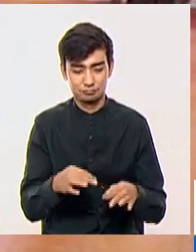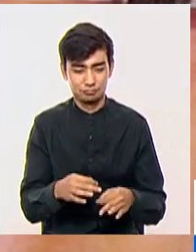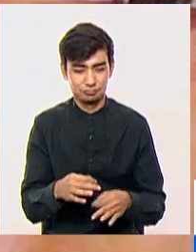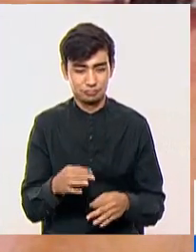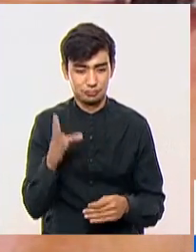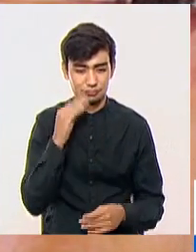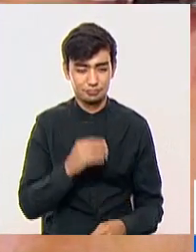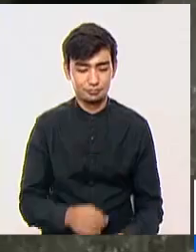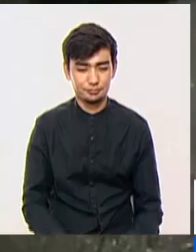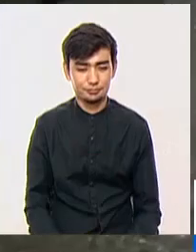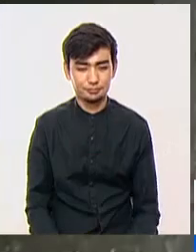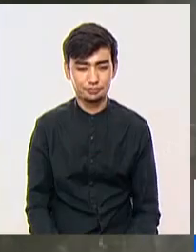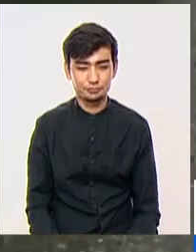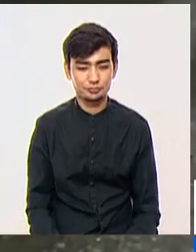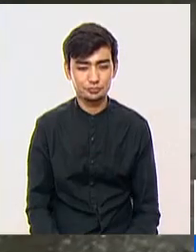ілінуі мүмкін.